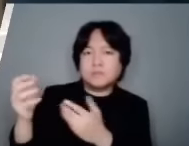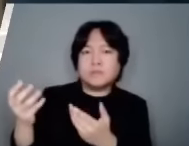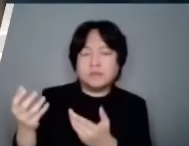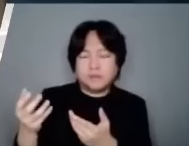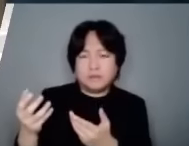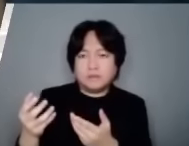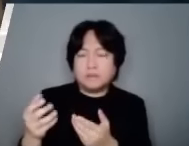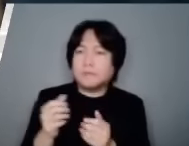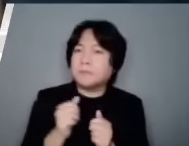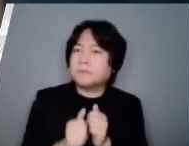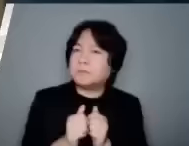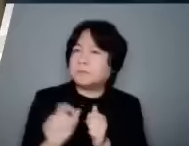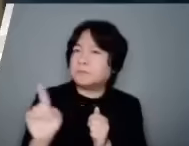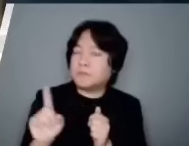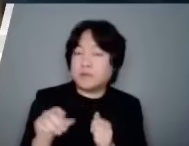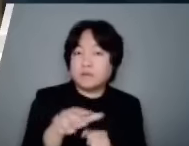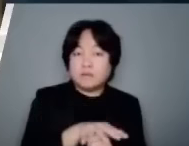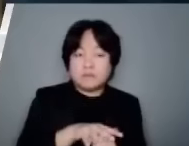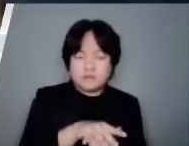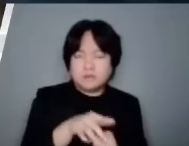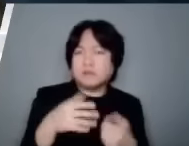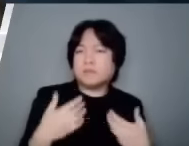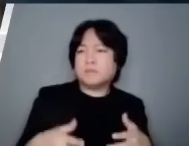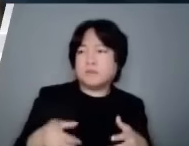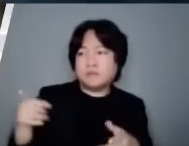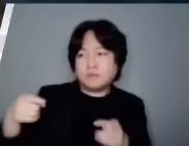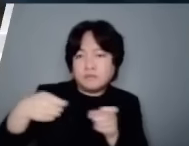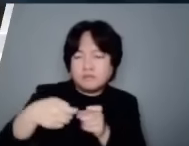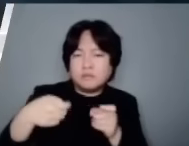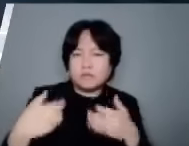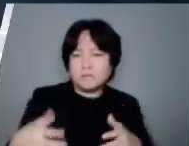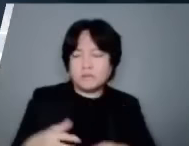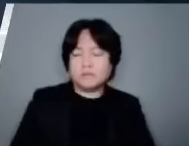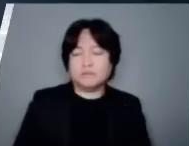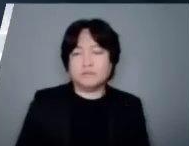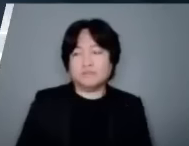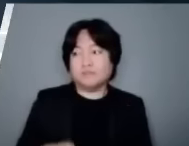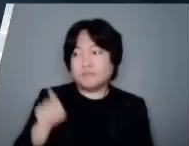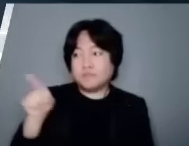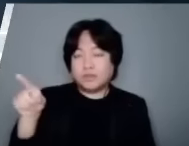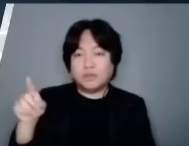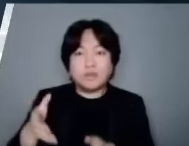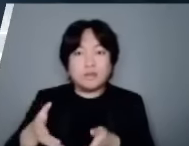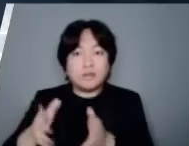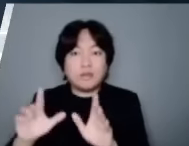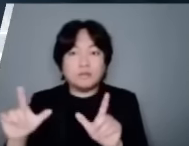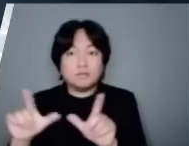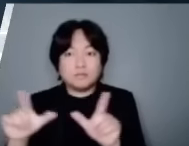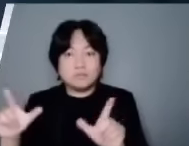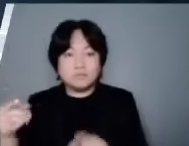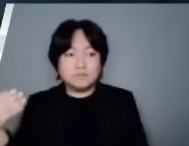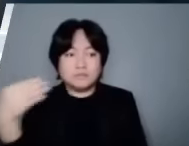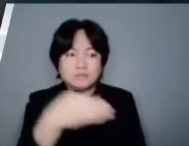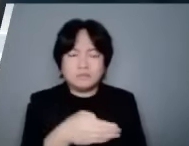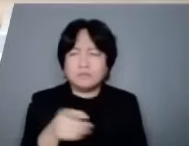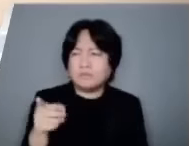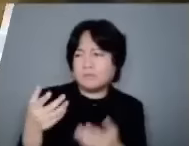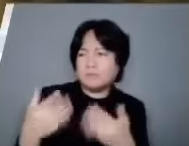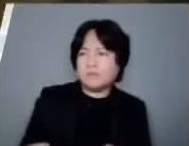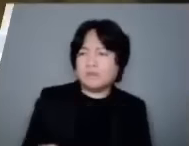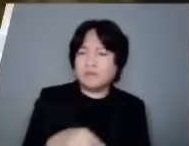here, kasi sa tingin po namin, na-serve na yung warrant of arrest. Wala si Pastor Apollo si Kibuloy po dito.